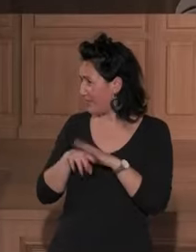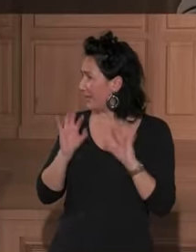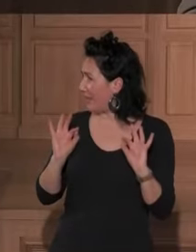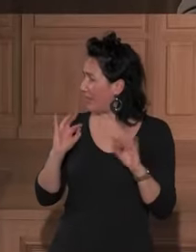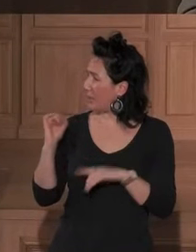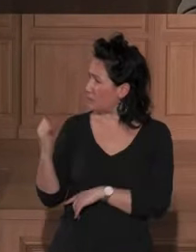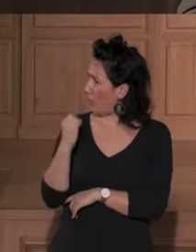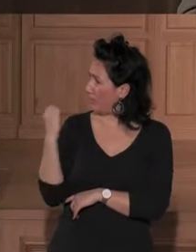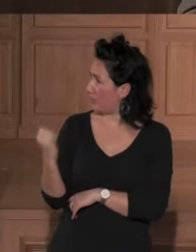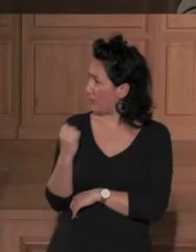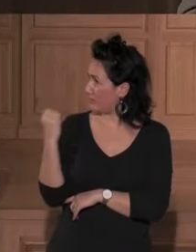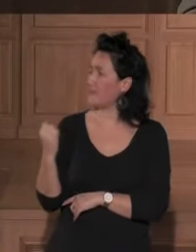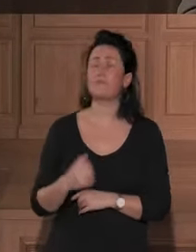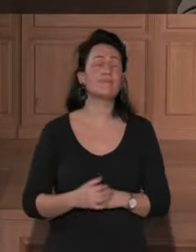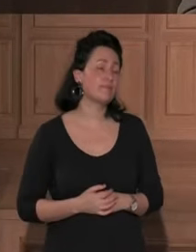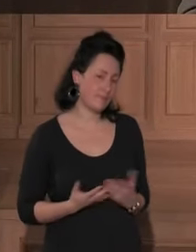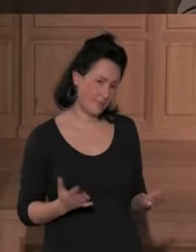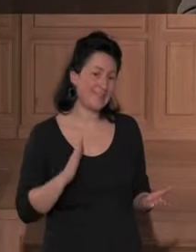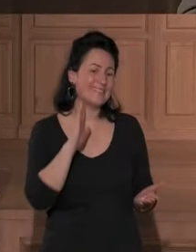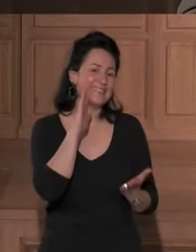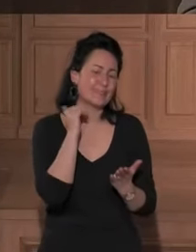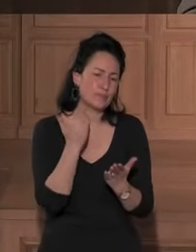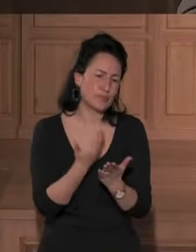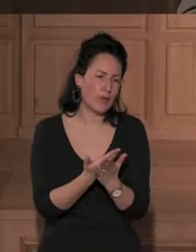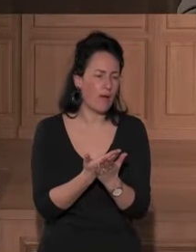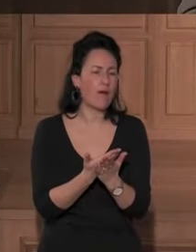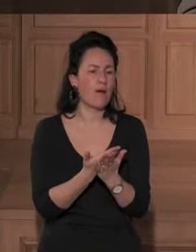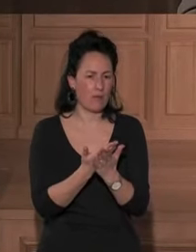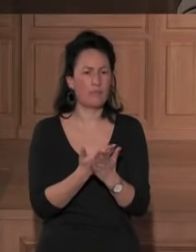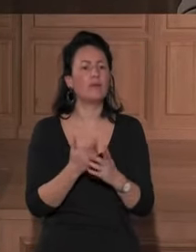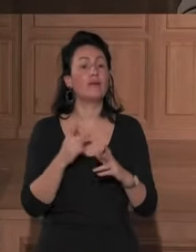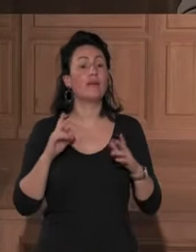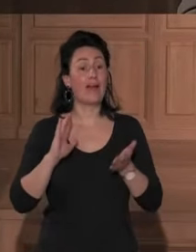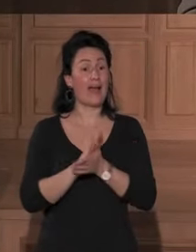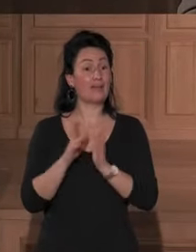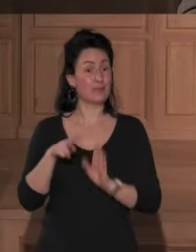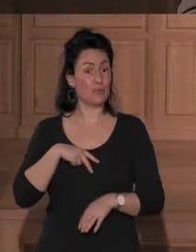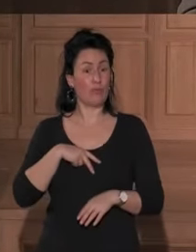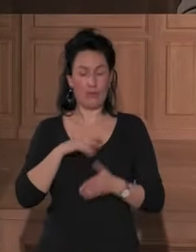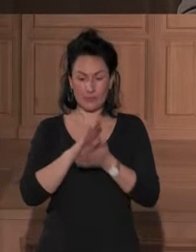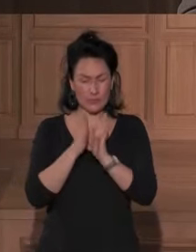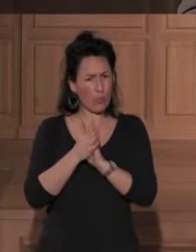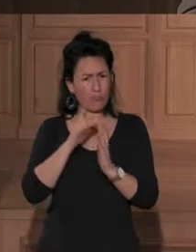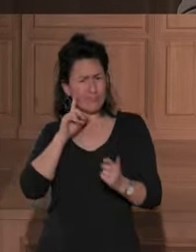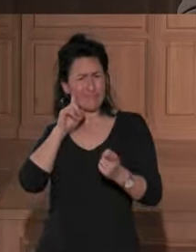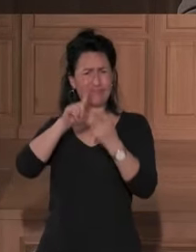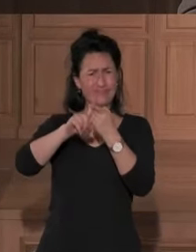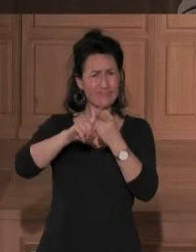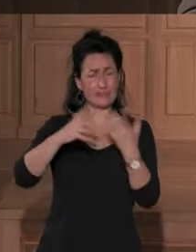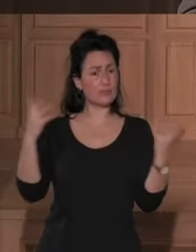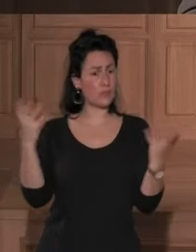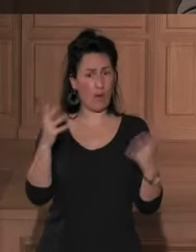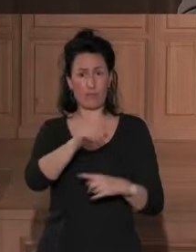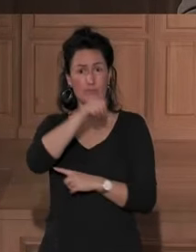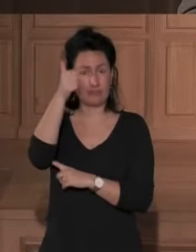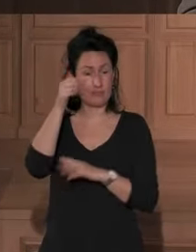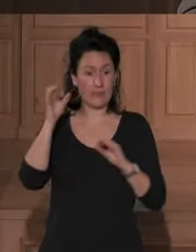C'est pour ça qu'il y a un mot qui caractérise le silence des justes, c'est le mot inclusion. Inclusion,